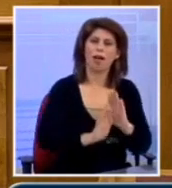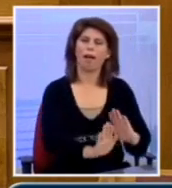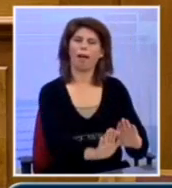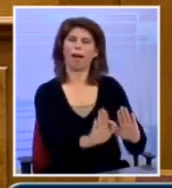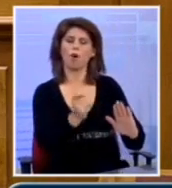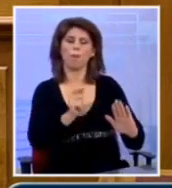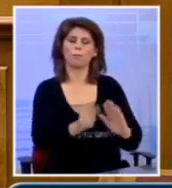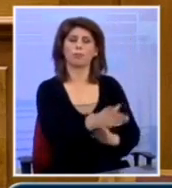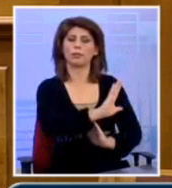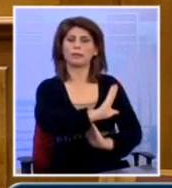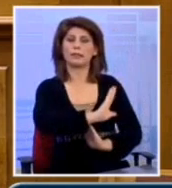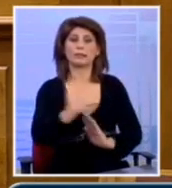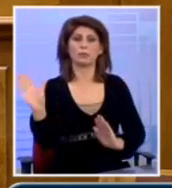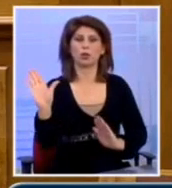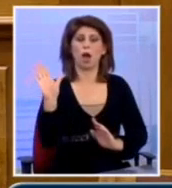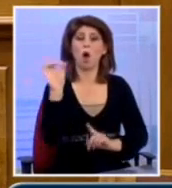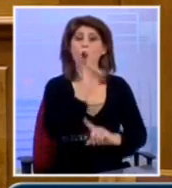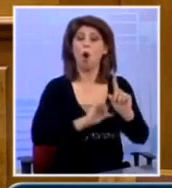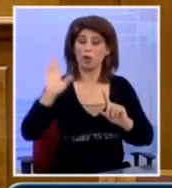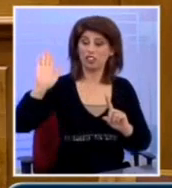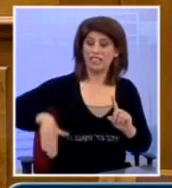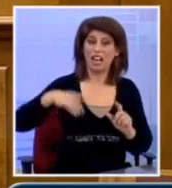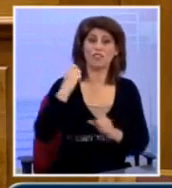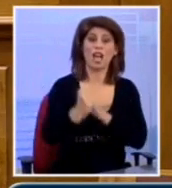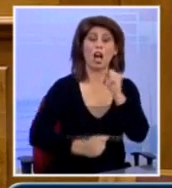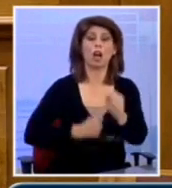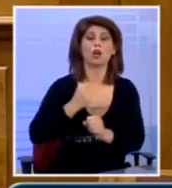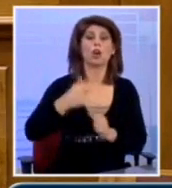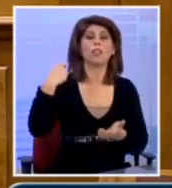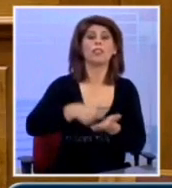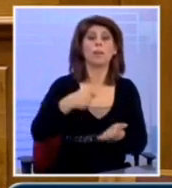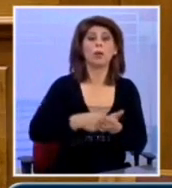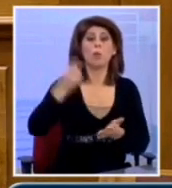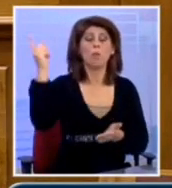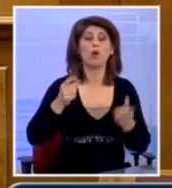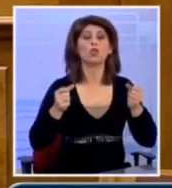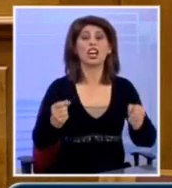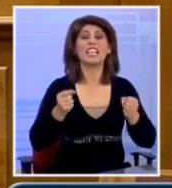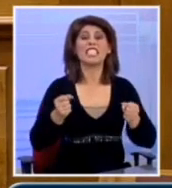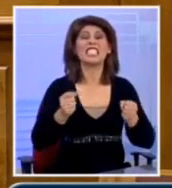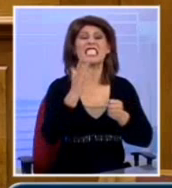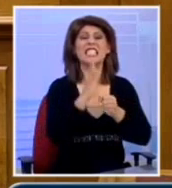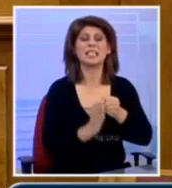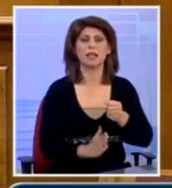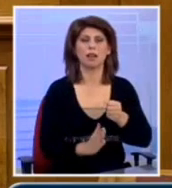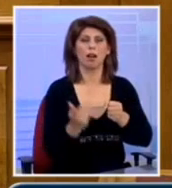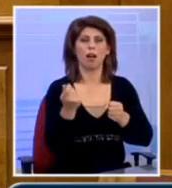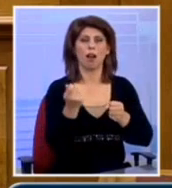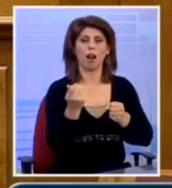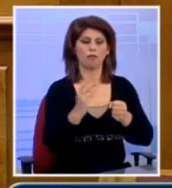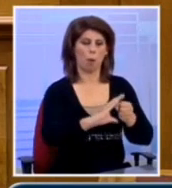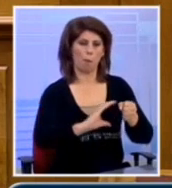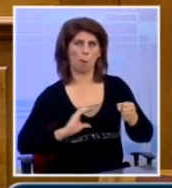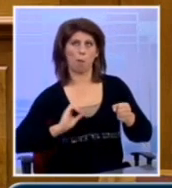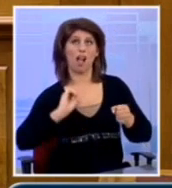απειρόβλητο όλους όσοι τα τελευταία χρόνια δεν πλήρωσαν το μερτικό τους στην κρίση και έβγαλαν τα χρήματά τους στο